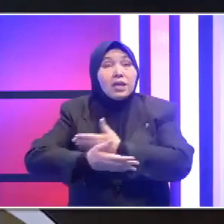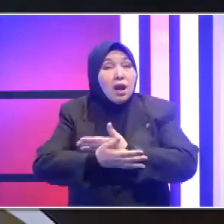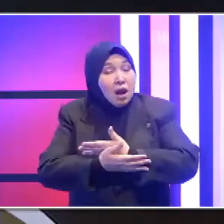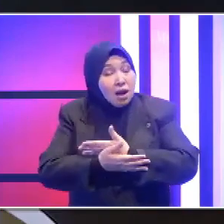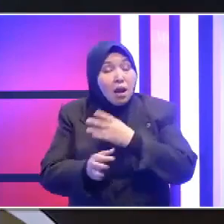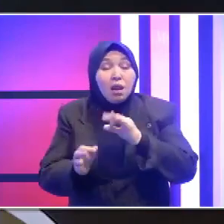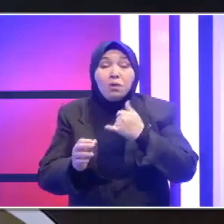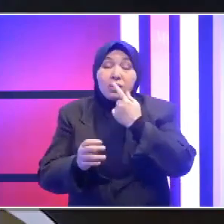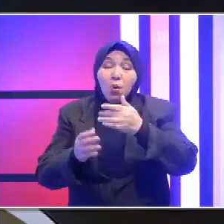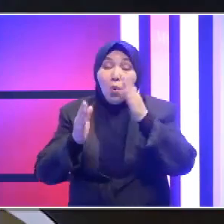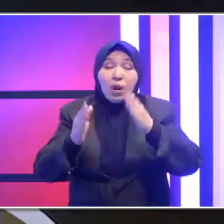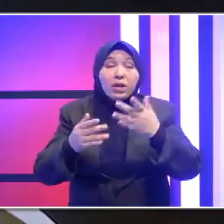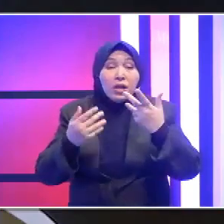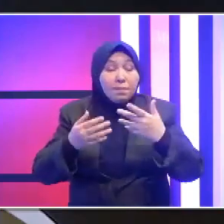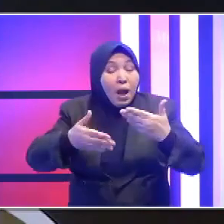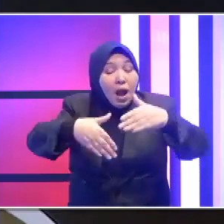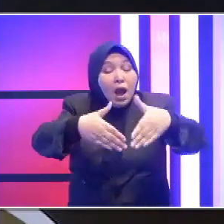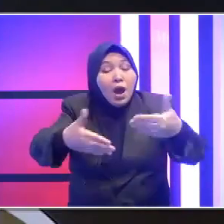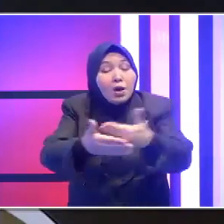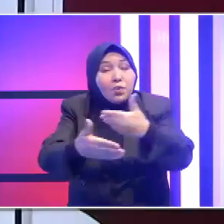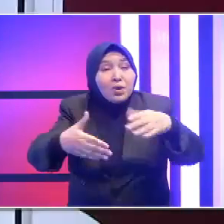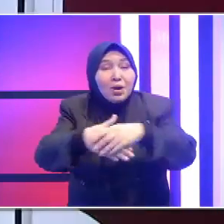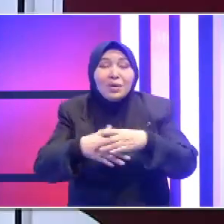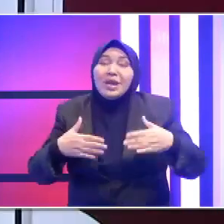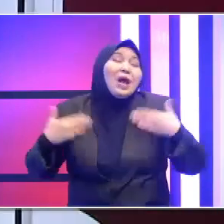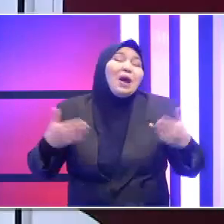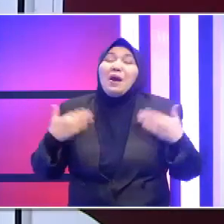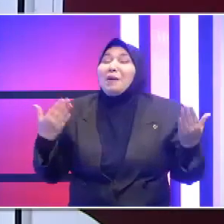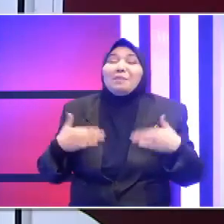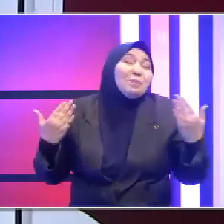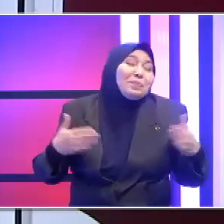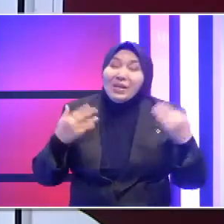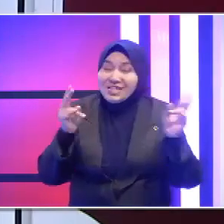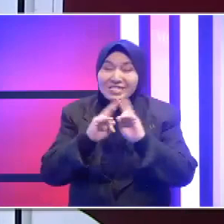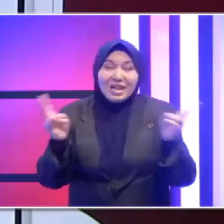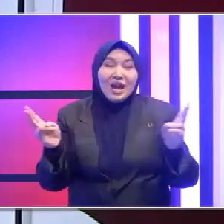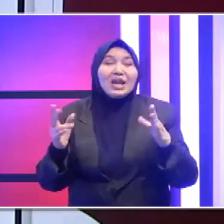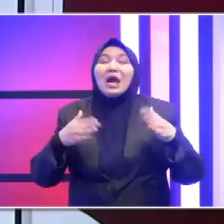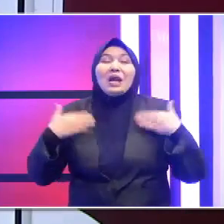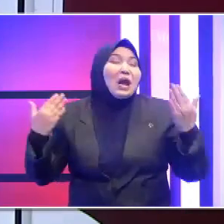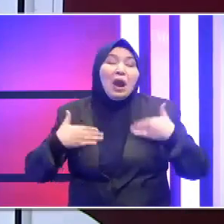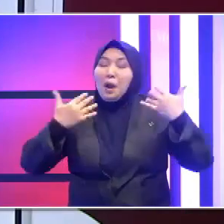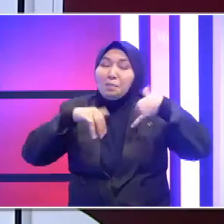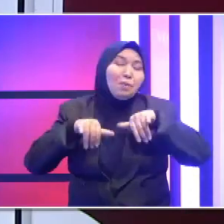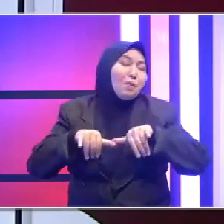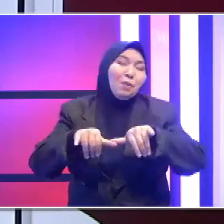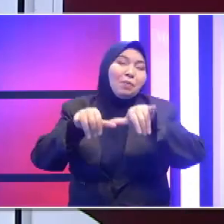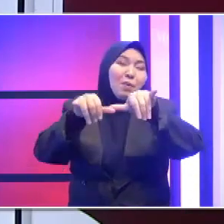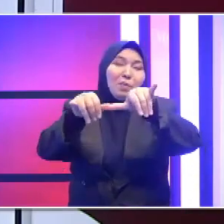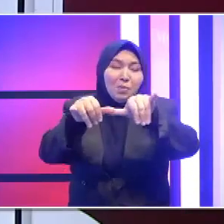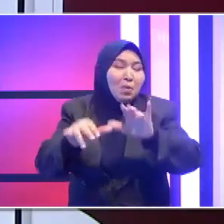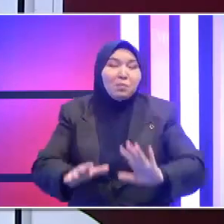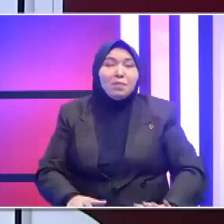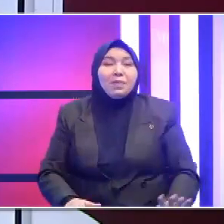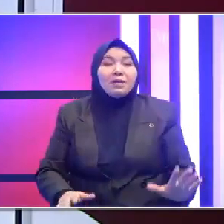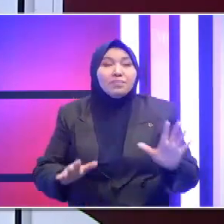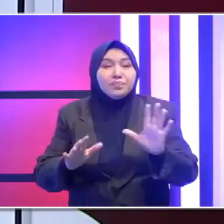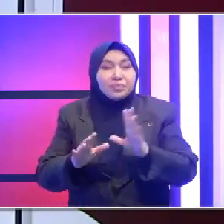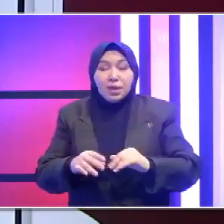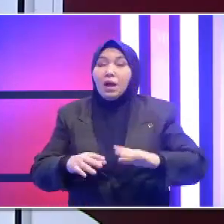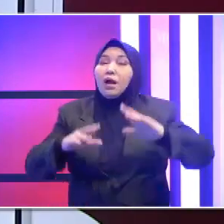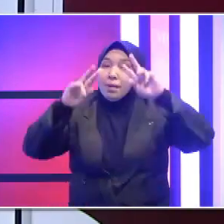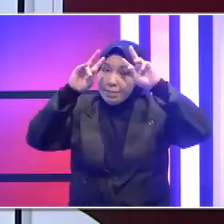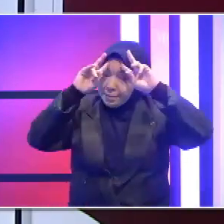kalau Katakan orang yang sedang bau-bau inhabitat Happy sangat nih dia kalau boleh nak happy ever after ketika selama-lamanya